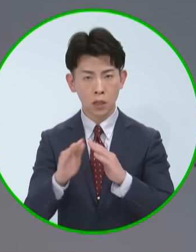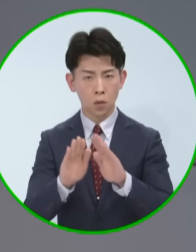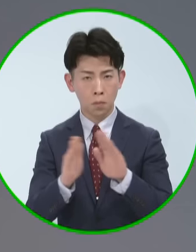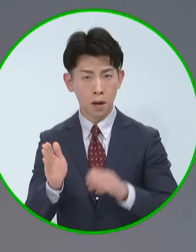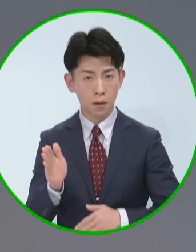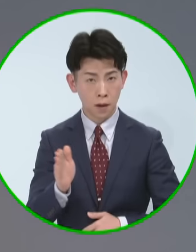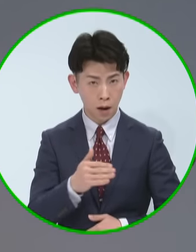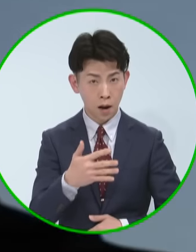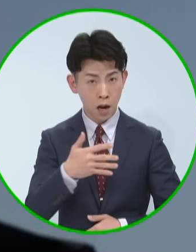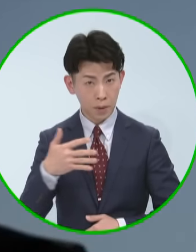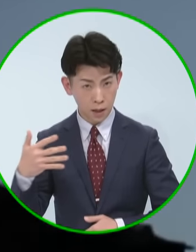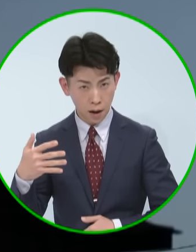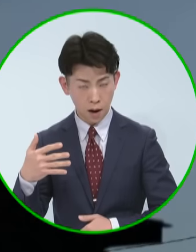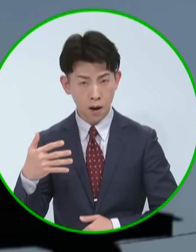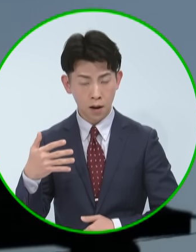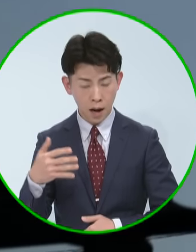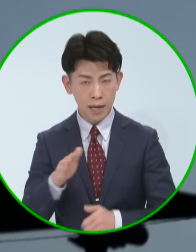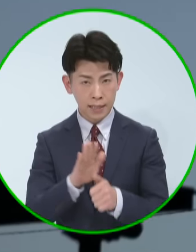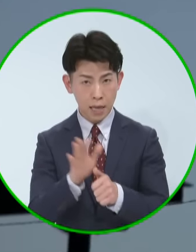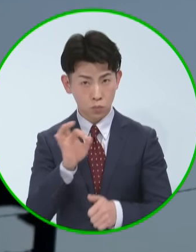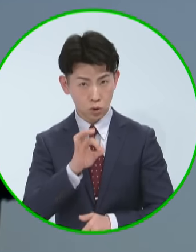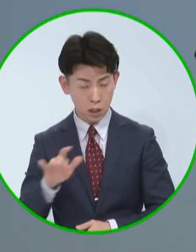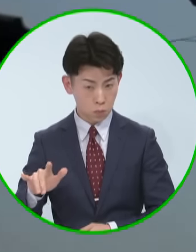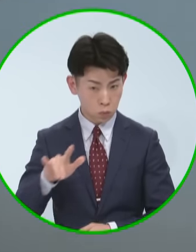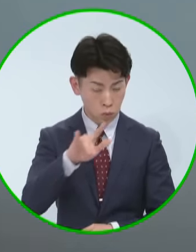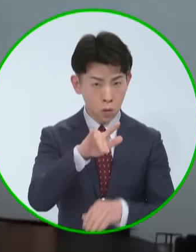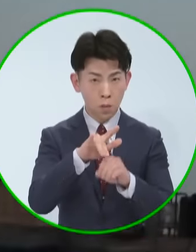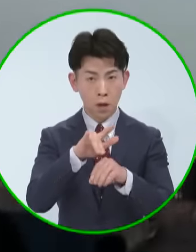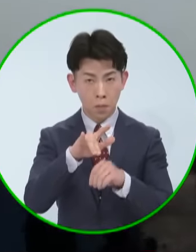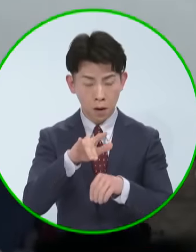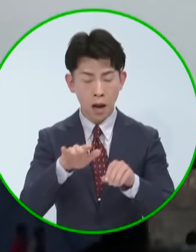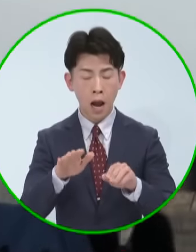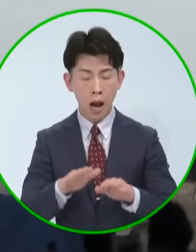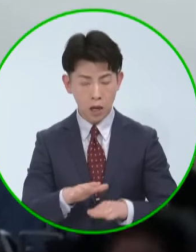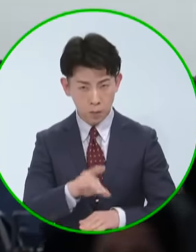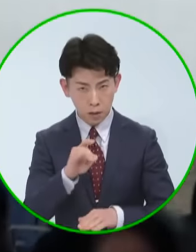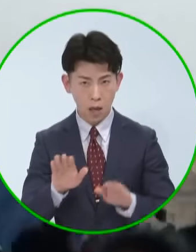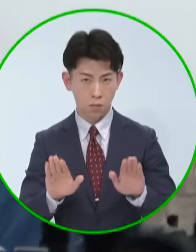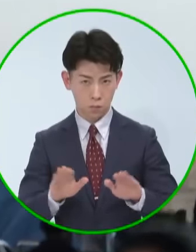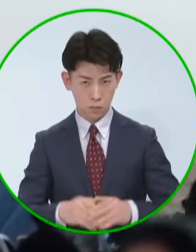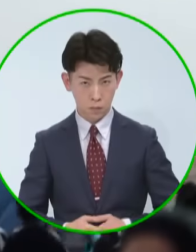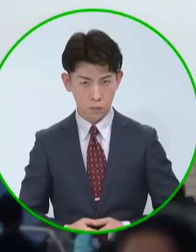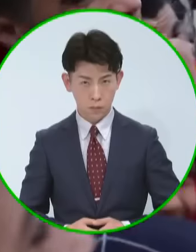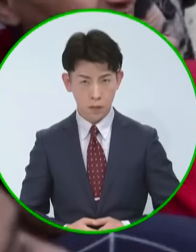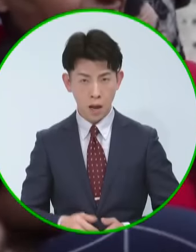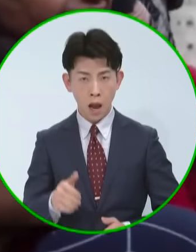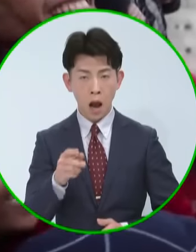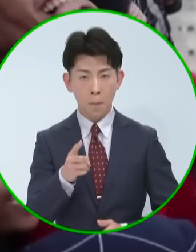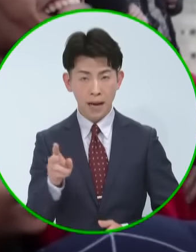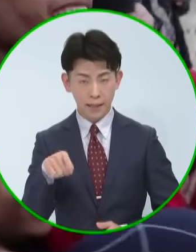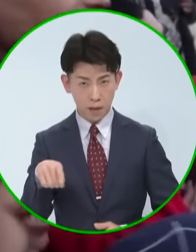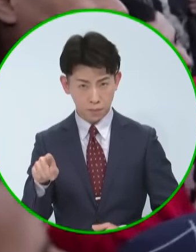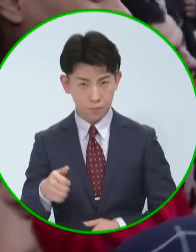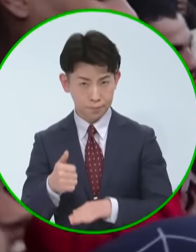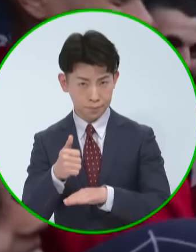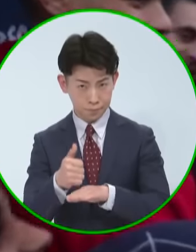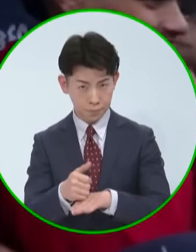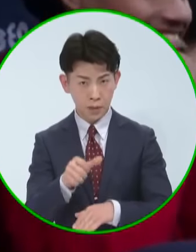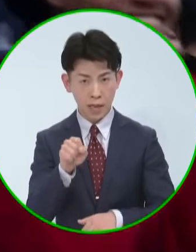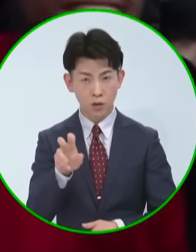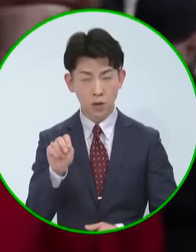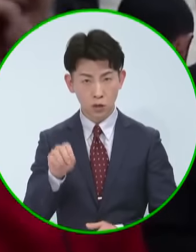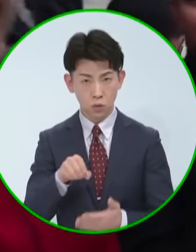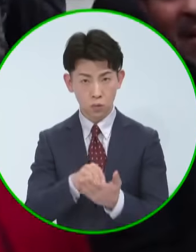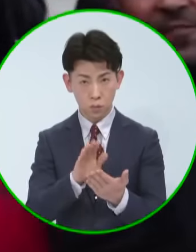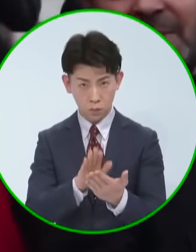戦闘開始後、アメリカが支援物資を投下するのは初めてです。バイデン大統領は SNS に、